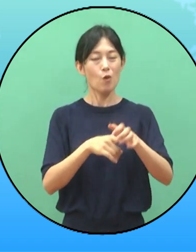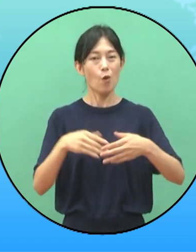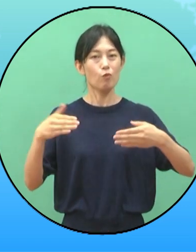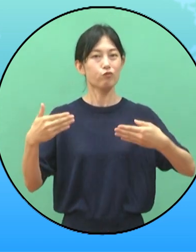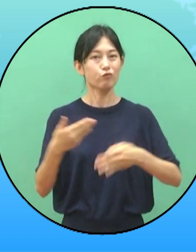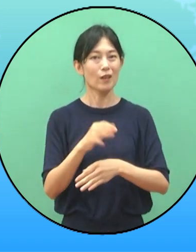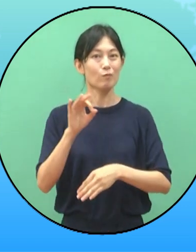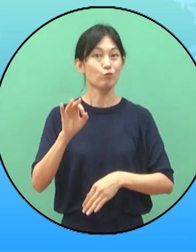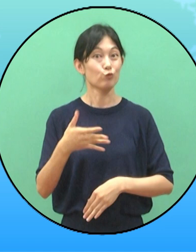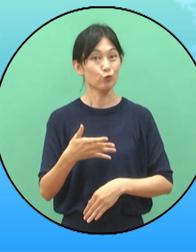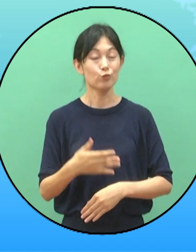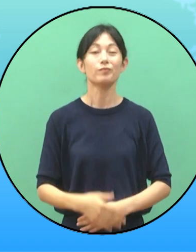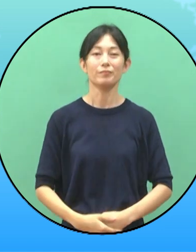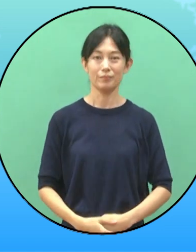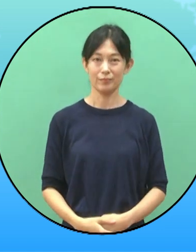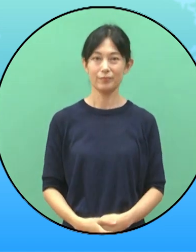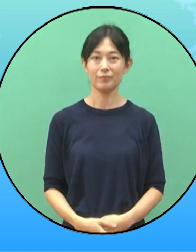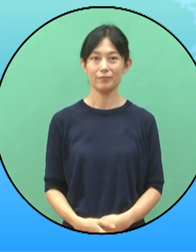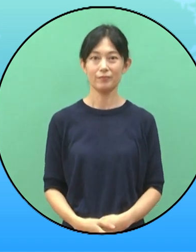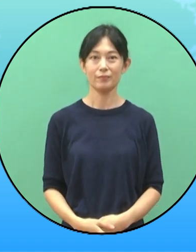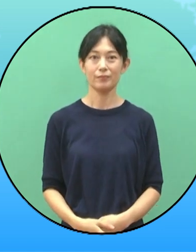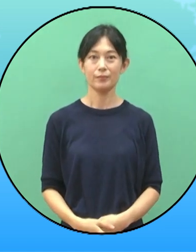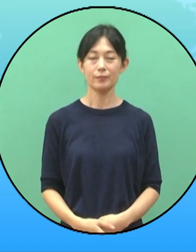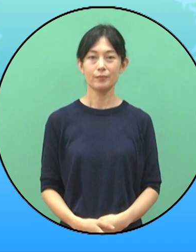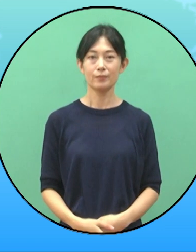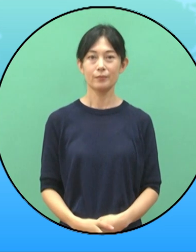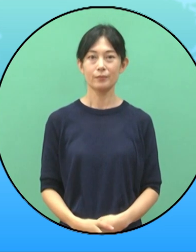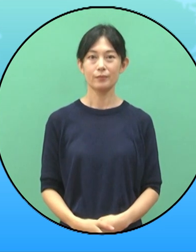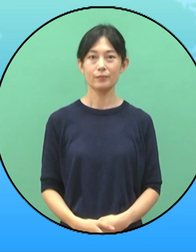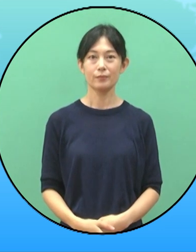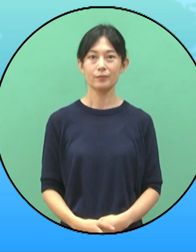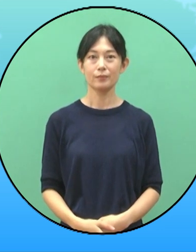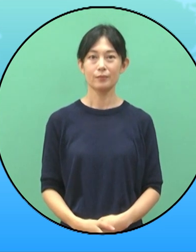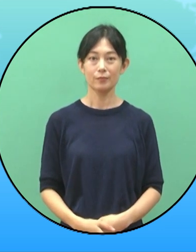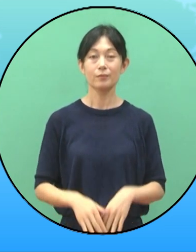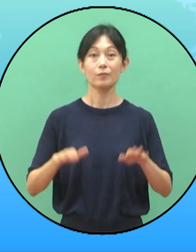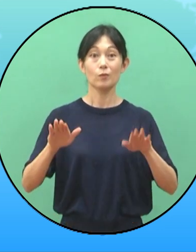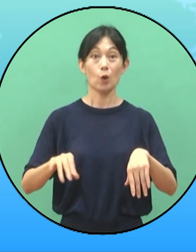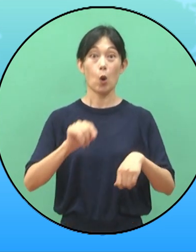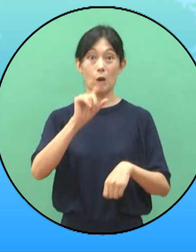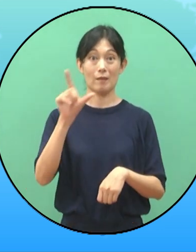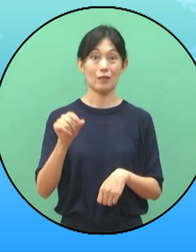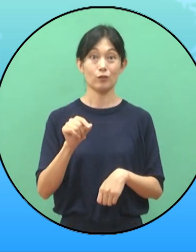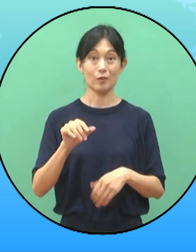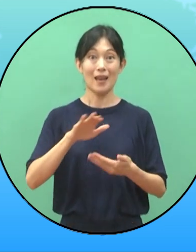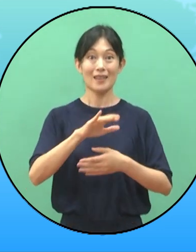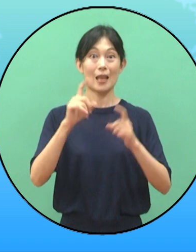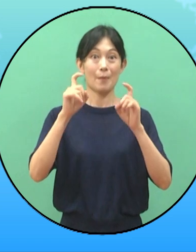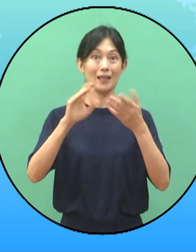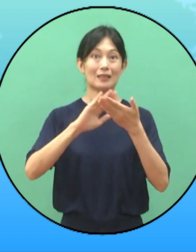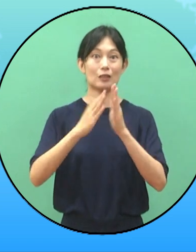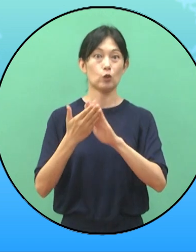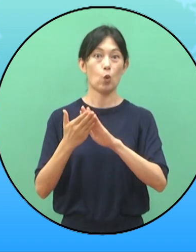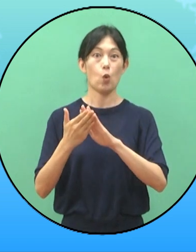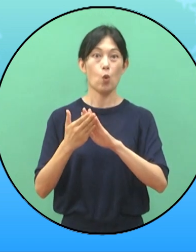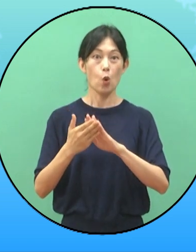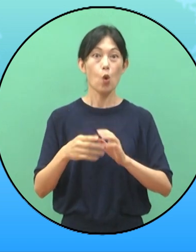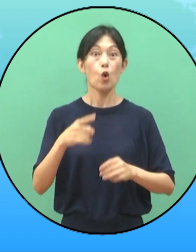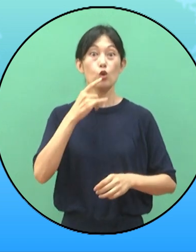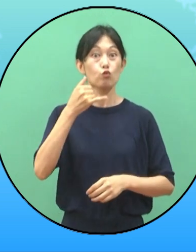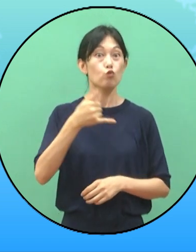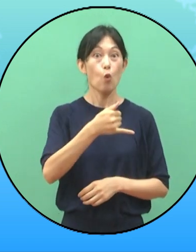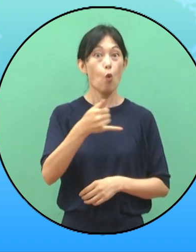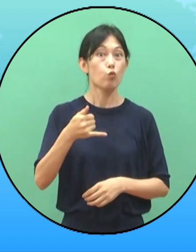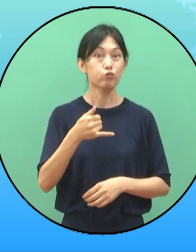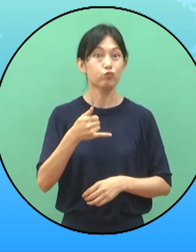物について特集します。今月は玉城町の特産品醤油バラエティセ